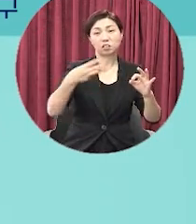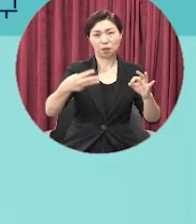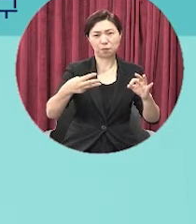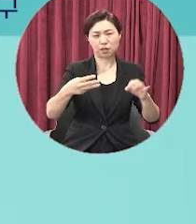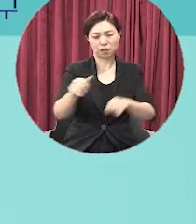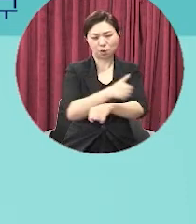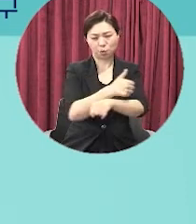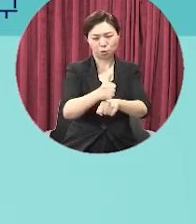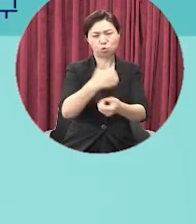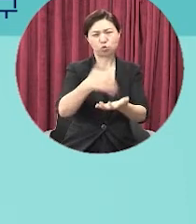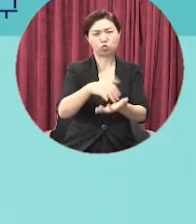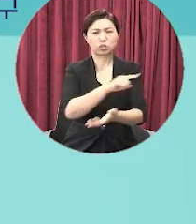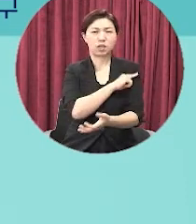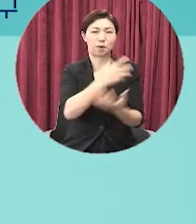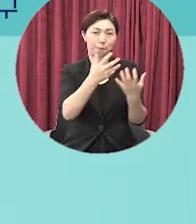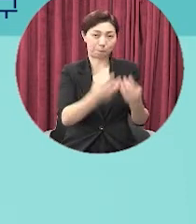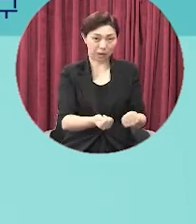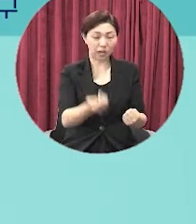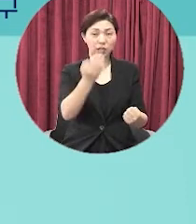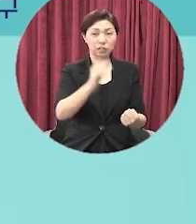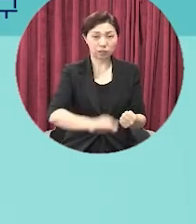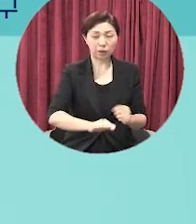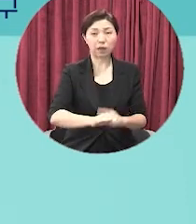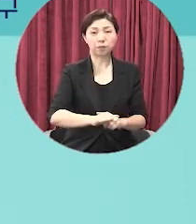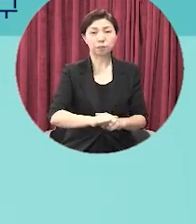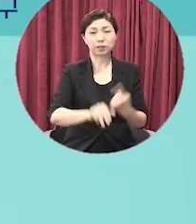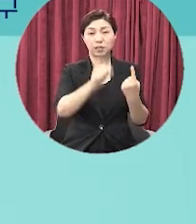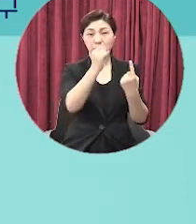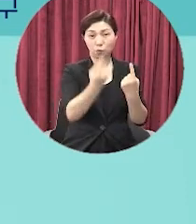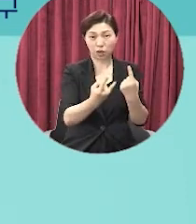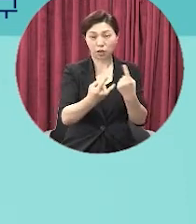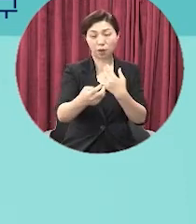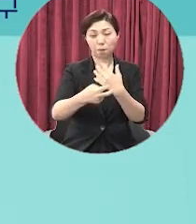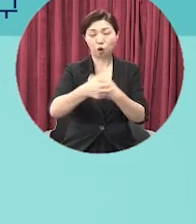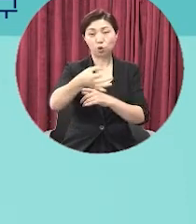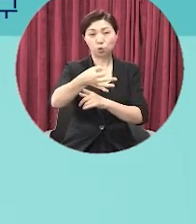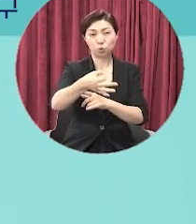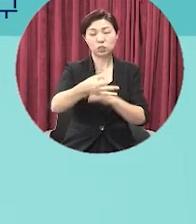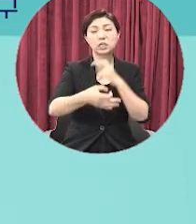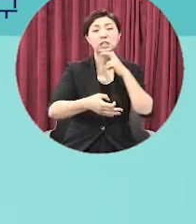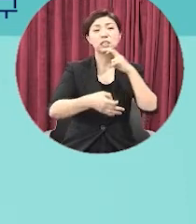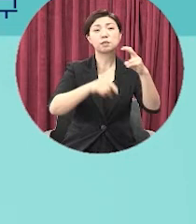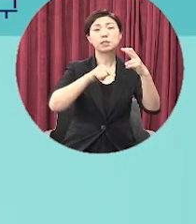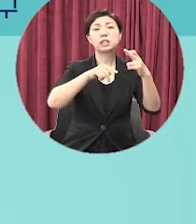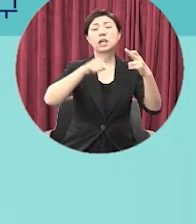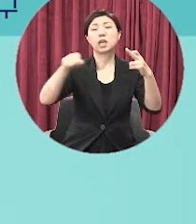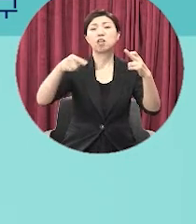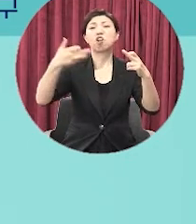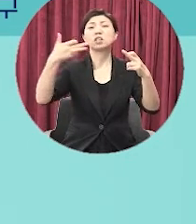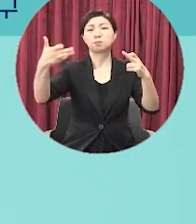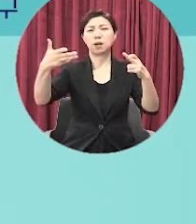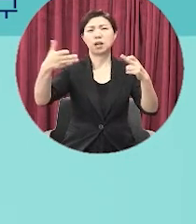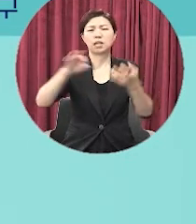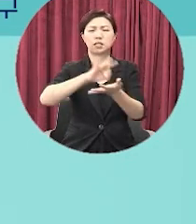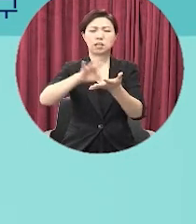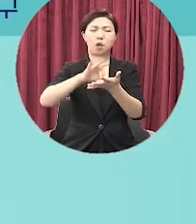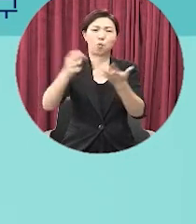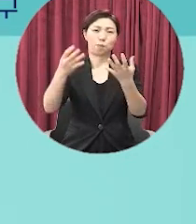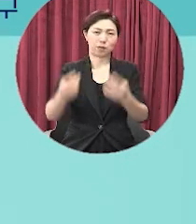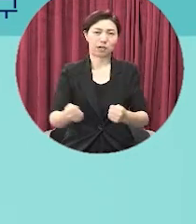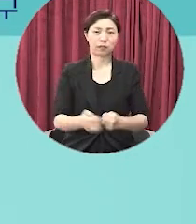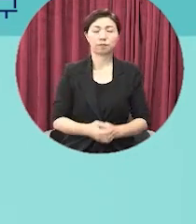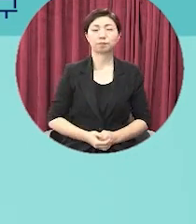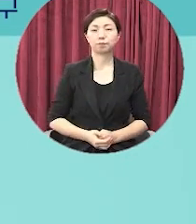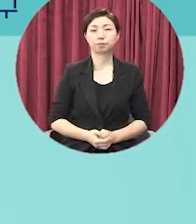가장 많은 걸 확인할 수 있었지만 뭐 1회당 진료비는 12세 에서 18세에서 가장 높은 것으로 확인이